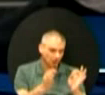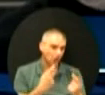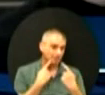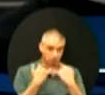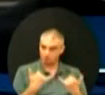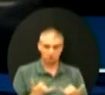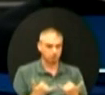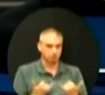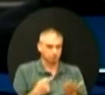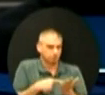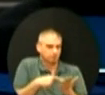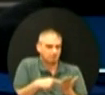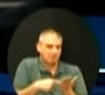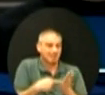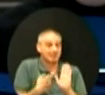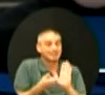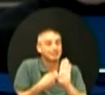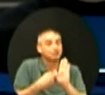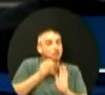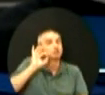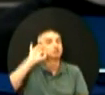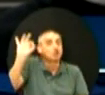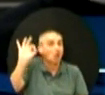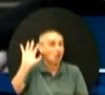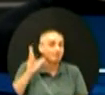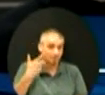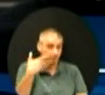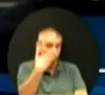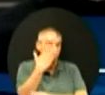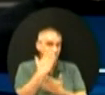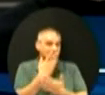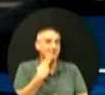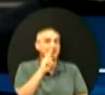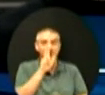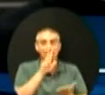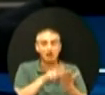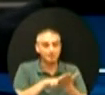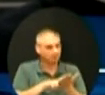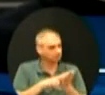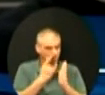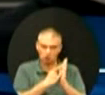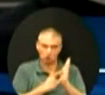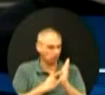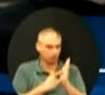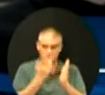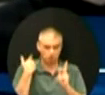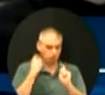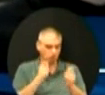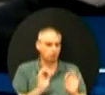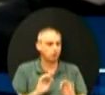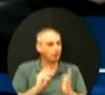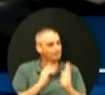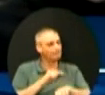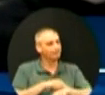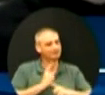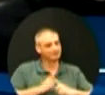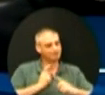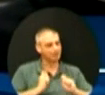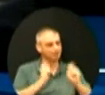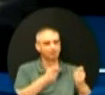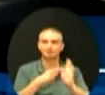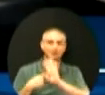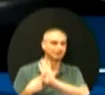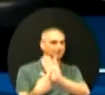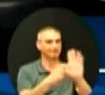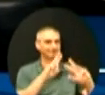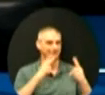הדיון מהיום, משום שלפי הדרישות שלו, ולפי מה שהמדינה הבטיחה לבגץ, החוק בכלל לא היה מונח בעצם לעיון